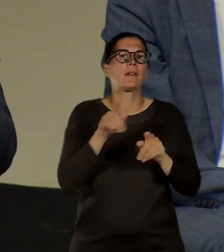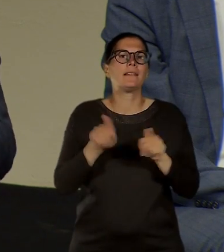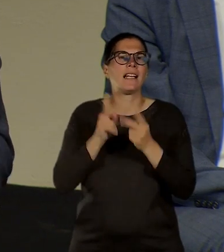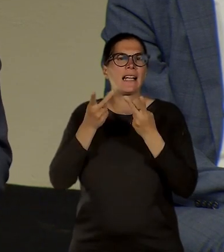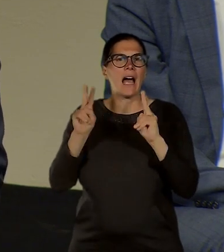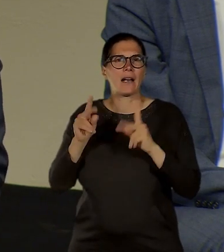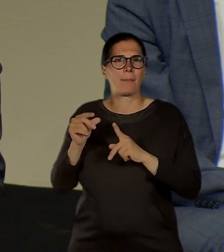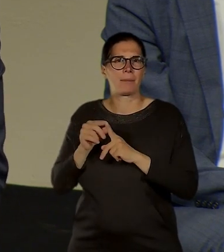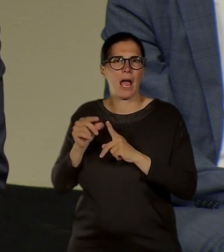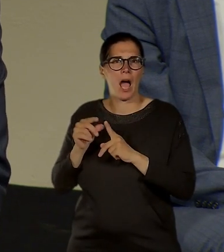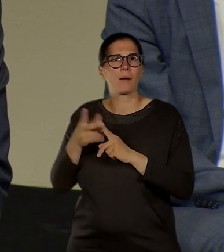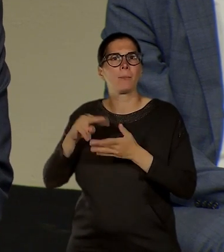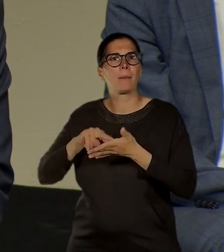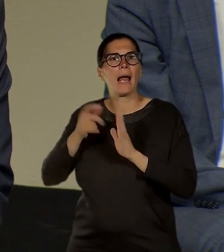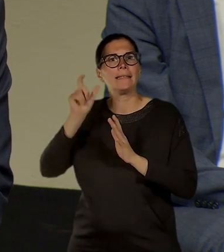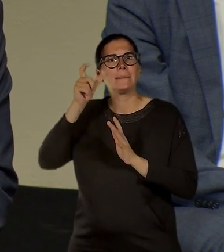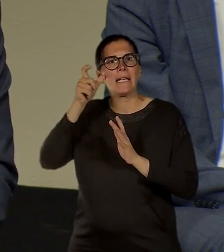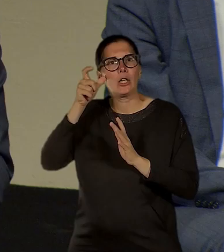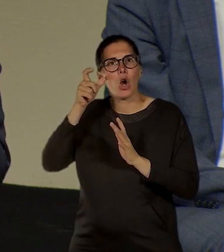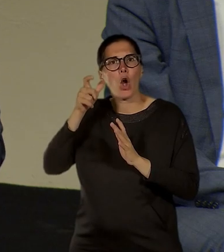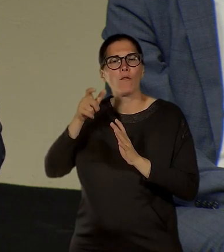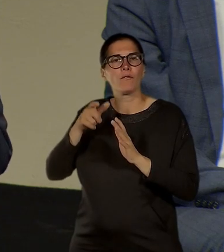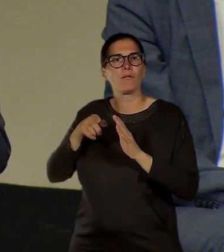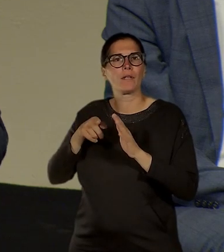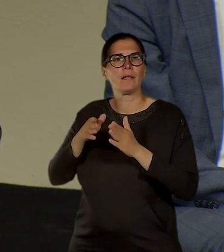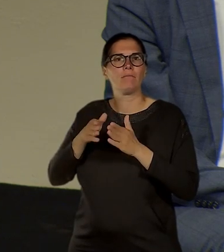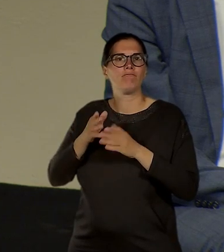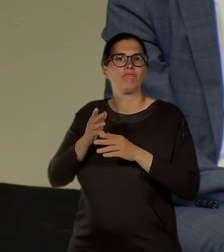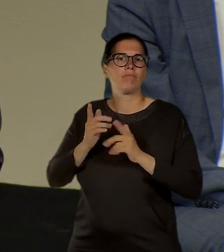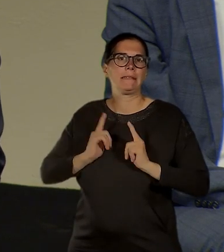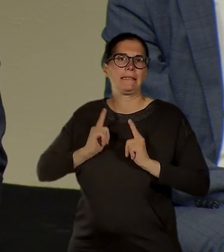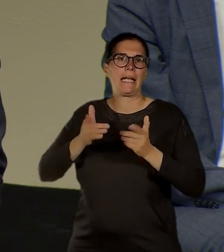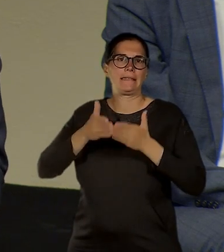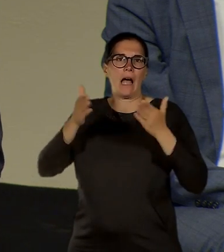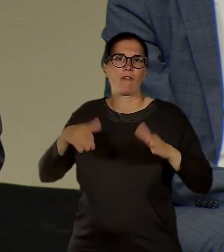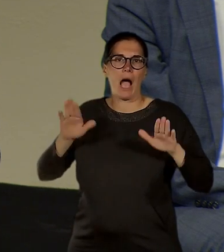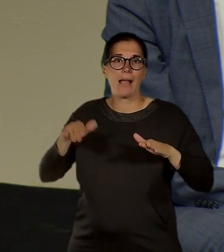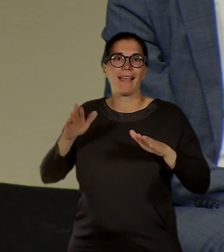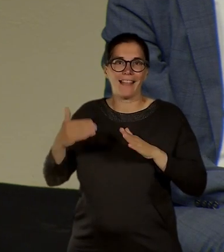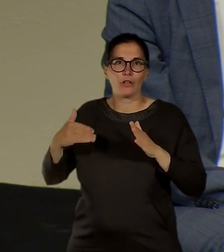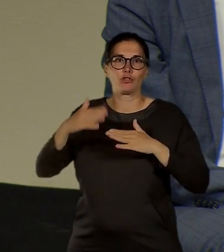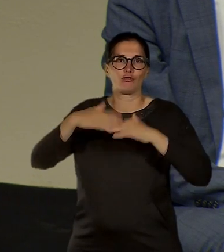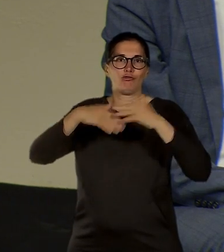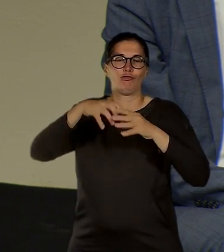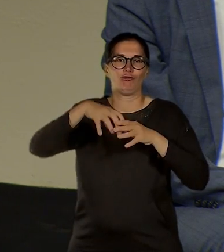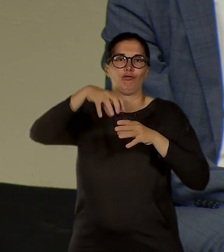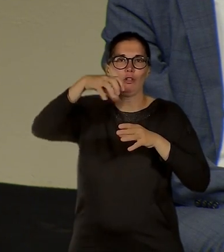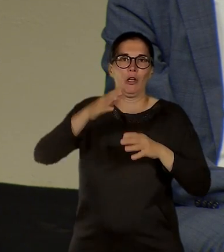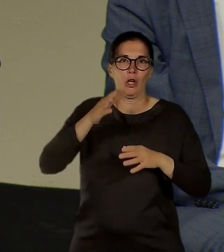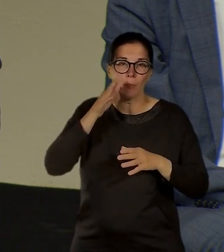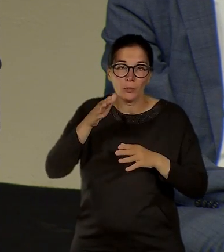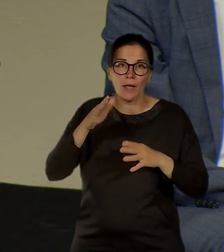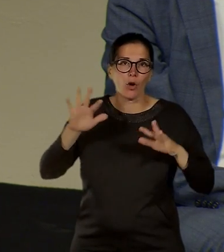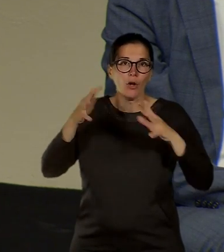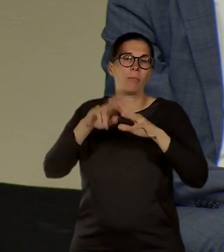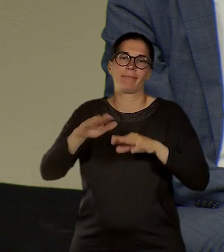dostaví na Smíchově na té stanici Anděl dům nad vlastně podobnou konstrukcí. Ta konstrukce potom byla